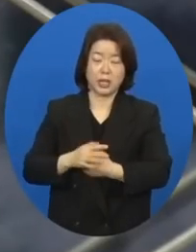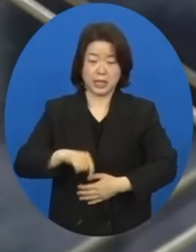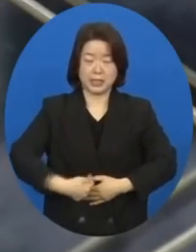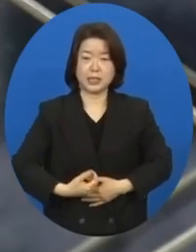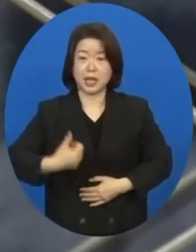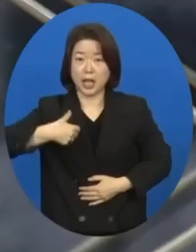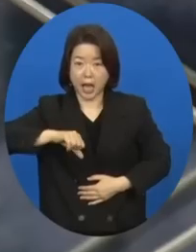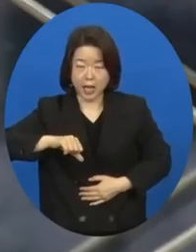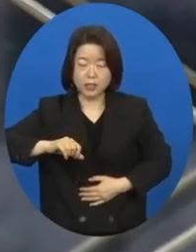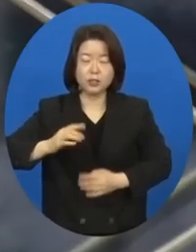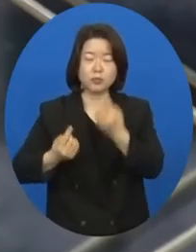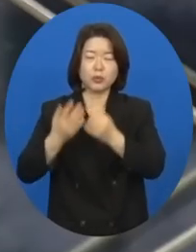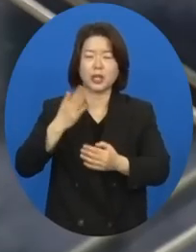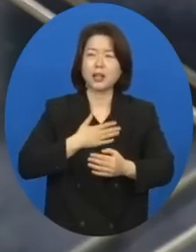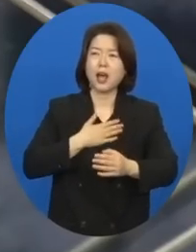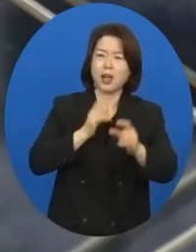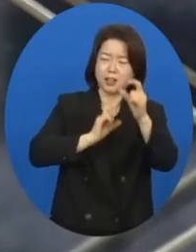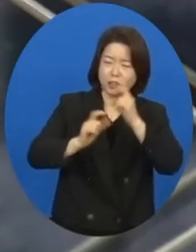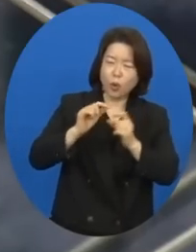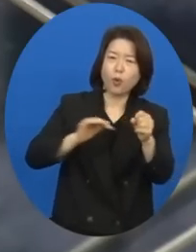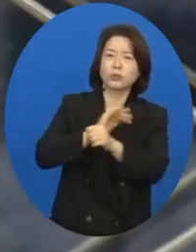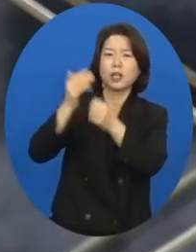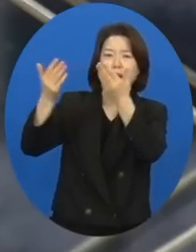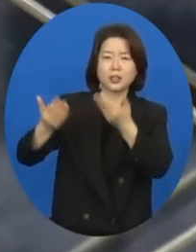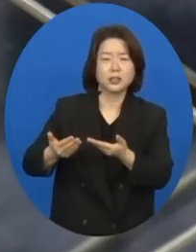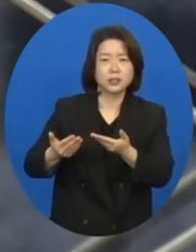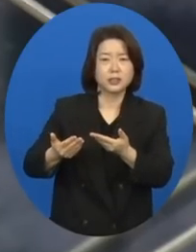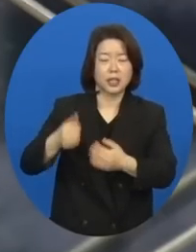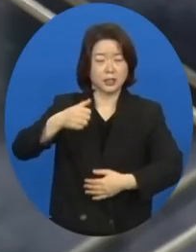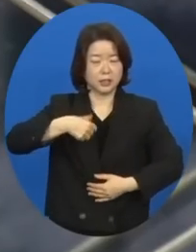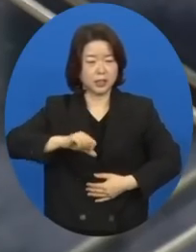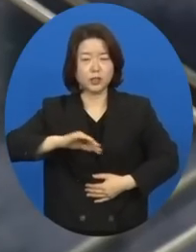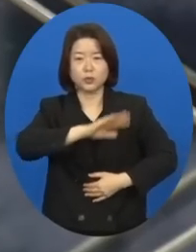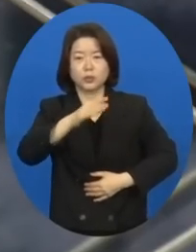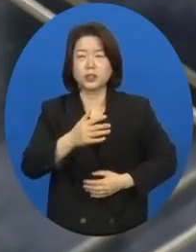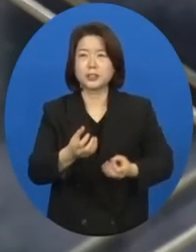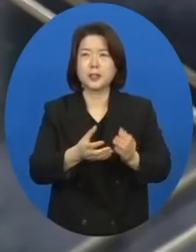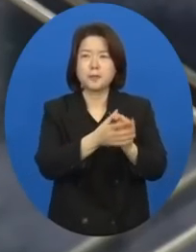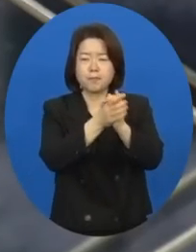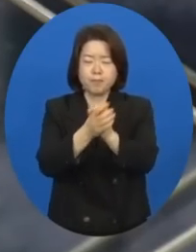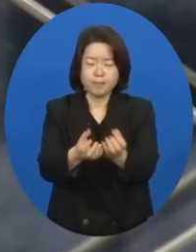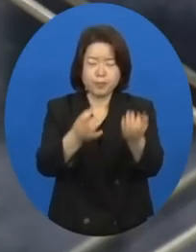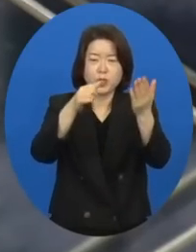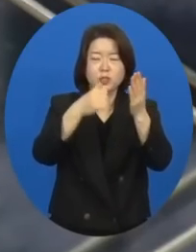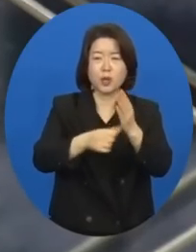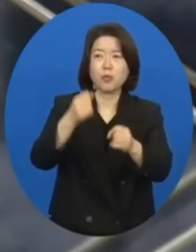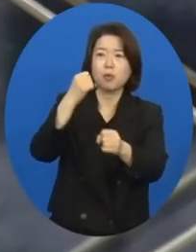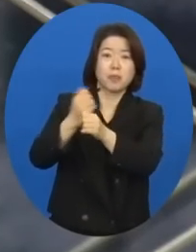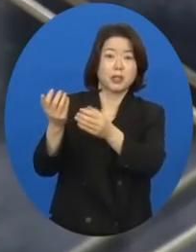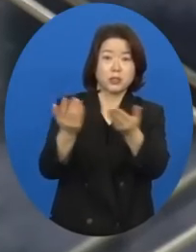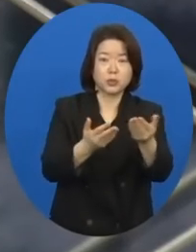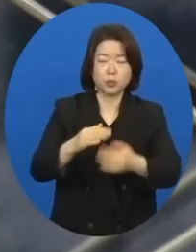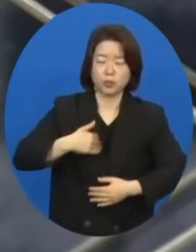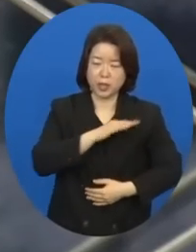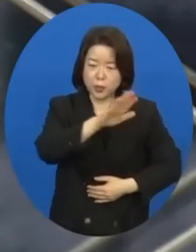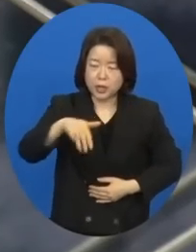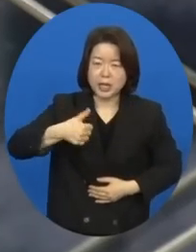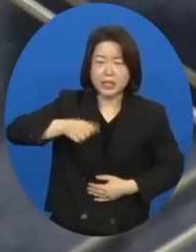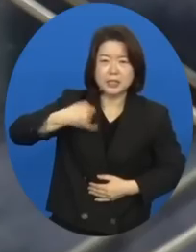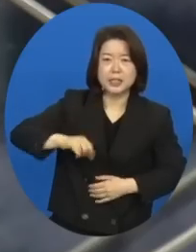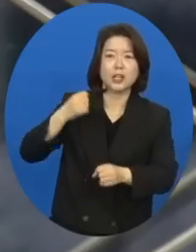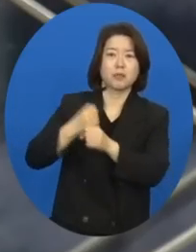아들보다 나를 더 사랑하셔서 그 아들을 우리를 위한 화목제물로 삼으시고 우리를 자녀 삼아주시고 또